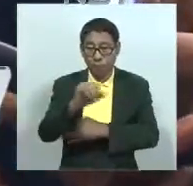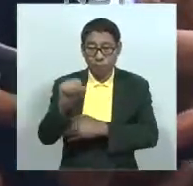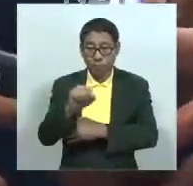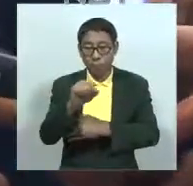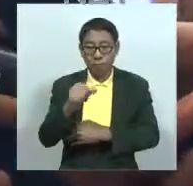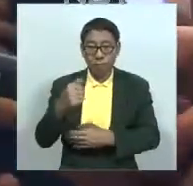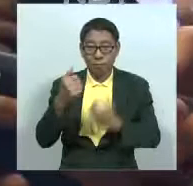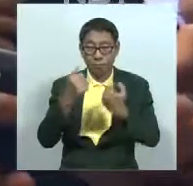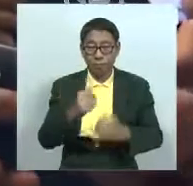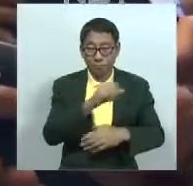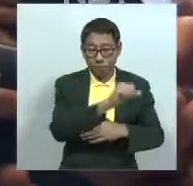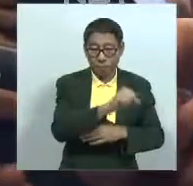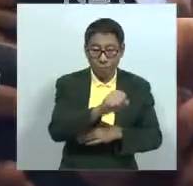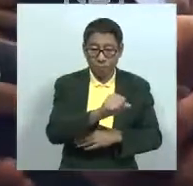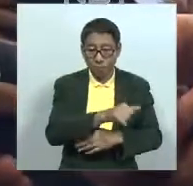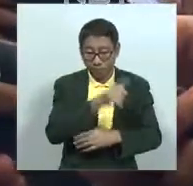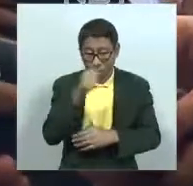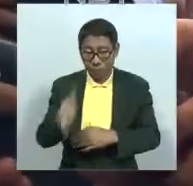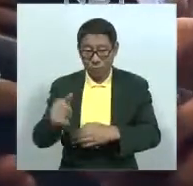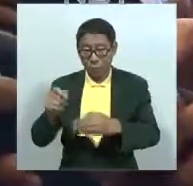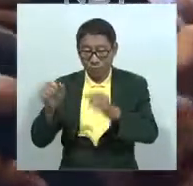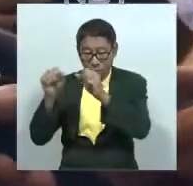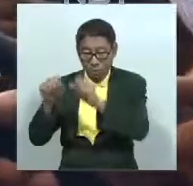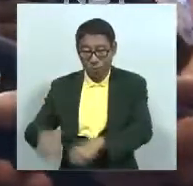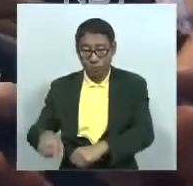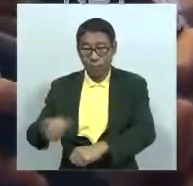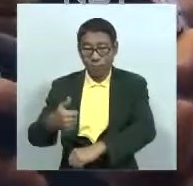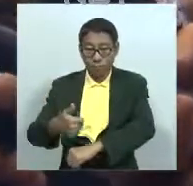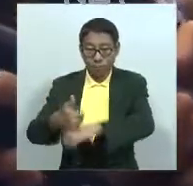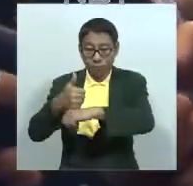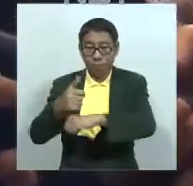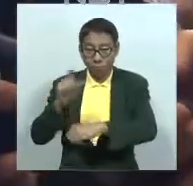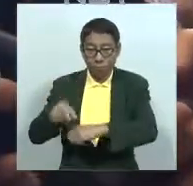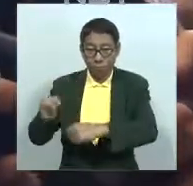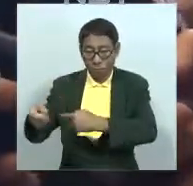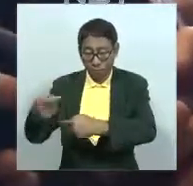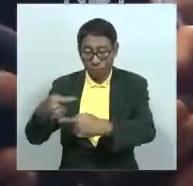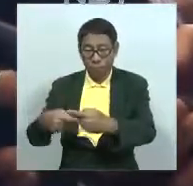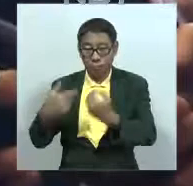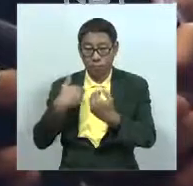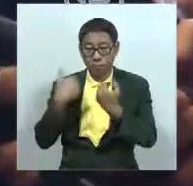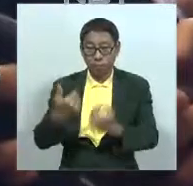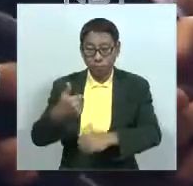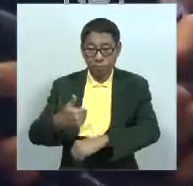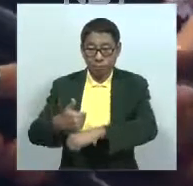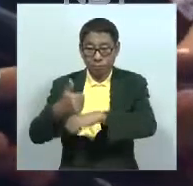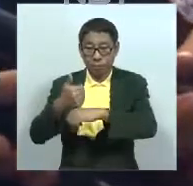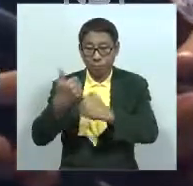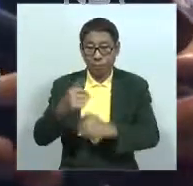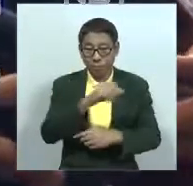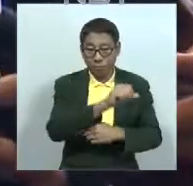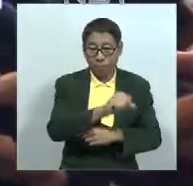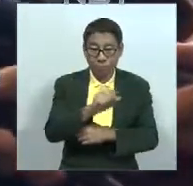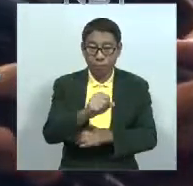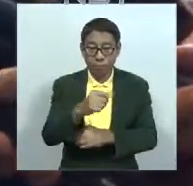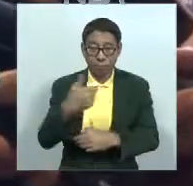นที่เป็นส.ส.ก็ต้องมาลงมติถึงจะเป็นรัฐมนตรีก็ต้องมาเพราะว่าเขาความเป็นรัฐมนตรีกับความเป็นส.ส.มันมี